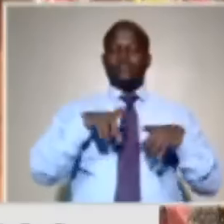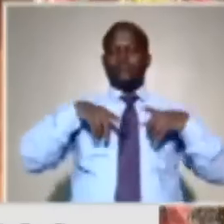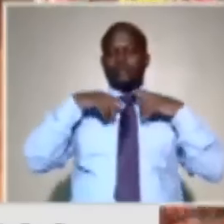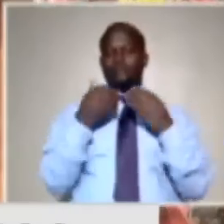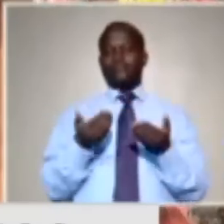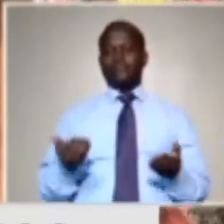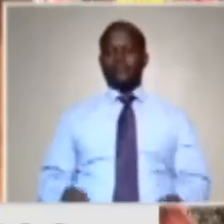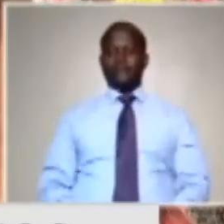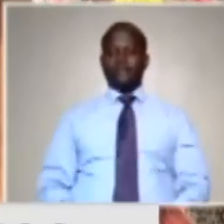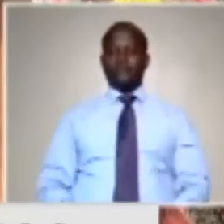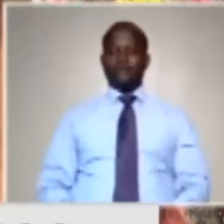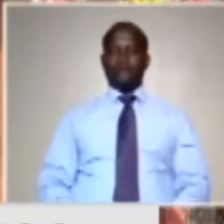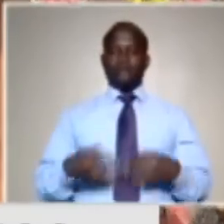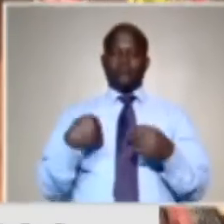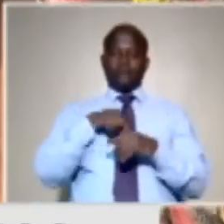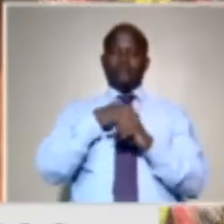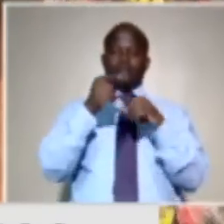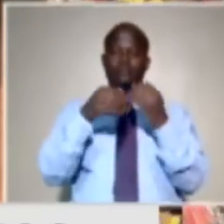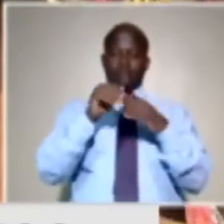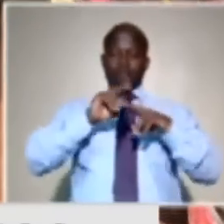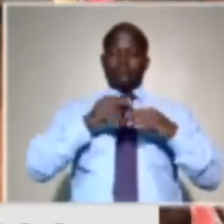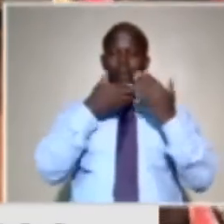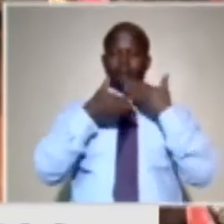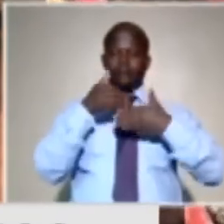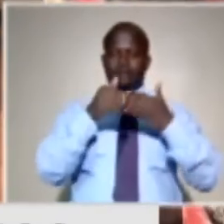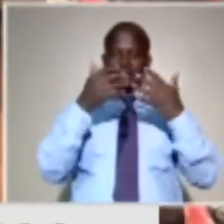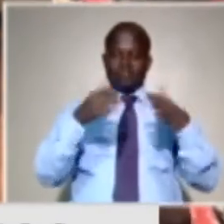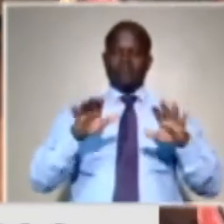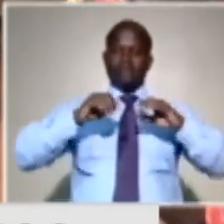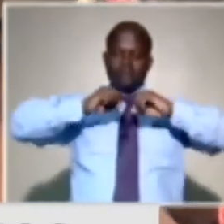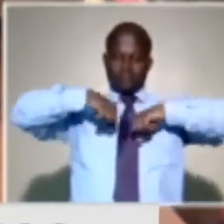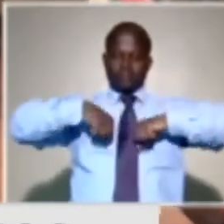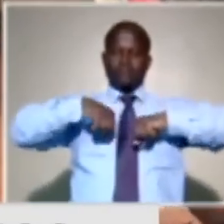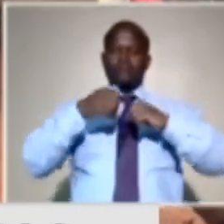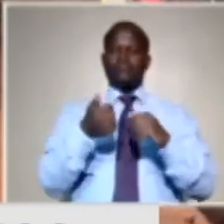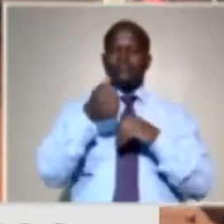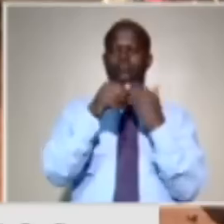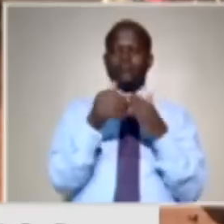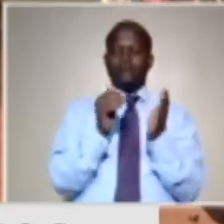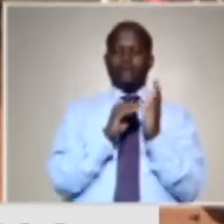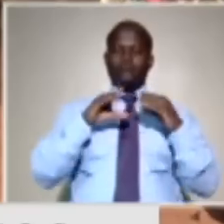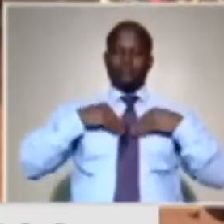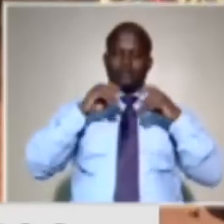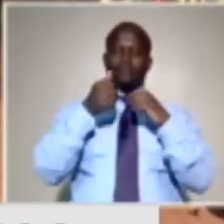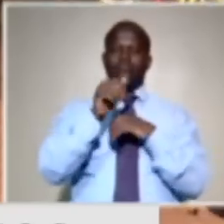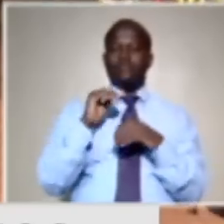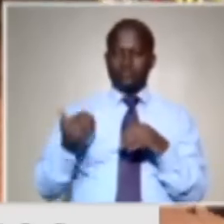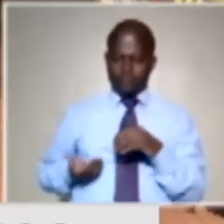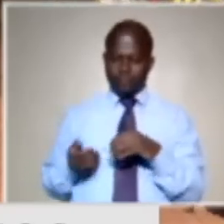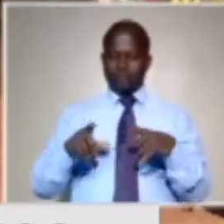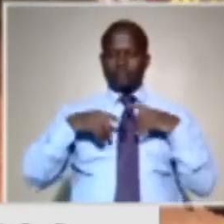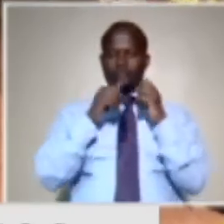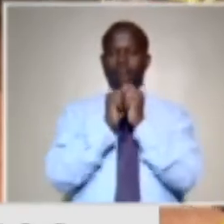y'abana gurero twagezeyo turishara turaganira tumaze kuganira kwemeranya ko umwana ruwe atwemerera ko uwo mudamu babanye